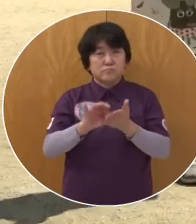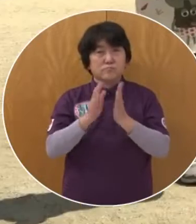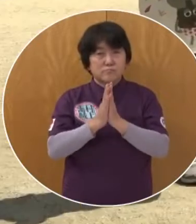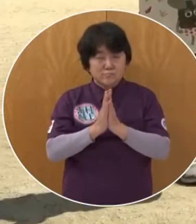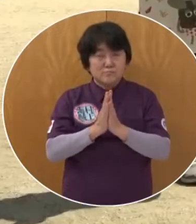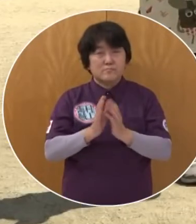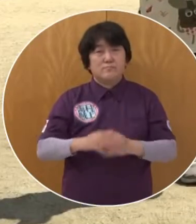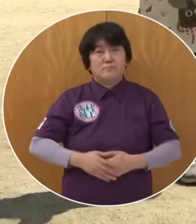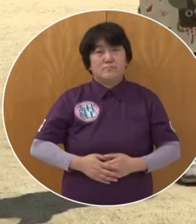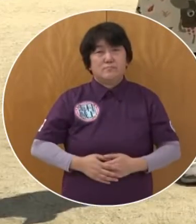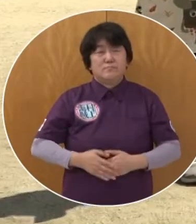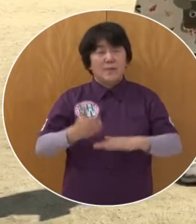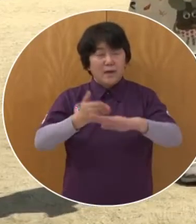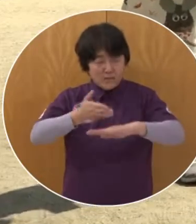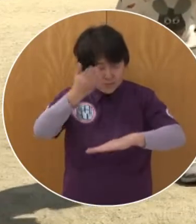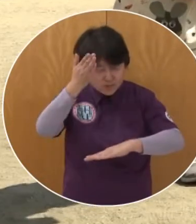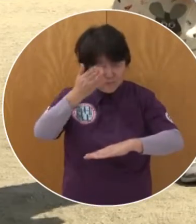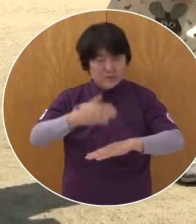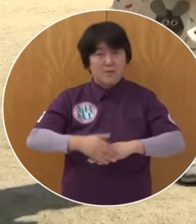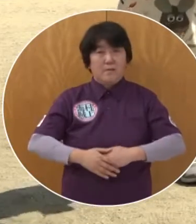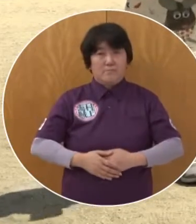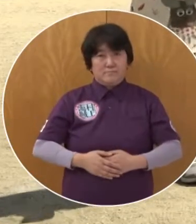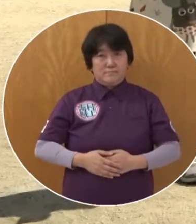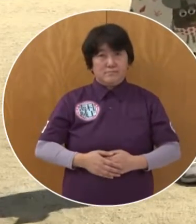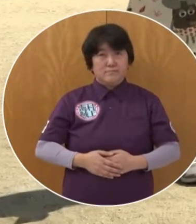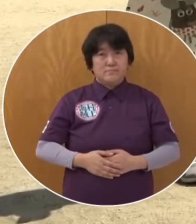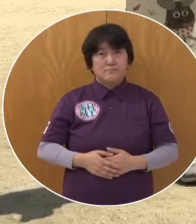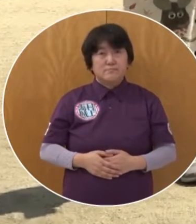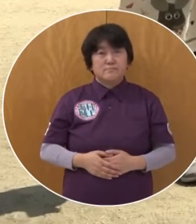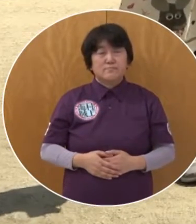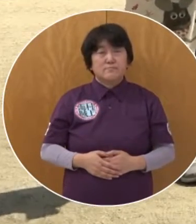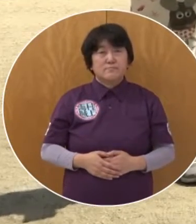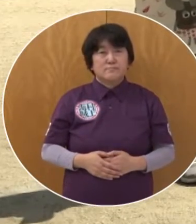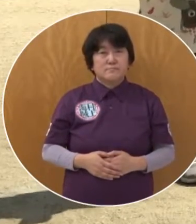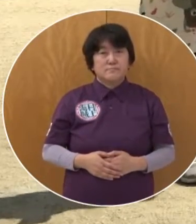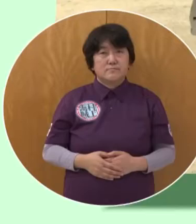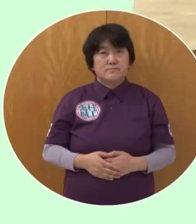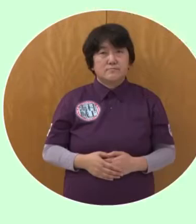。 菅先生ありがとうございました。 はい、ありがとうございます。